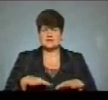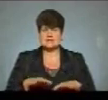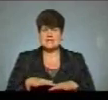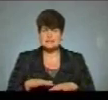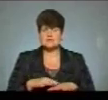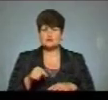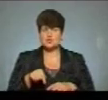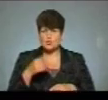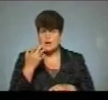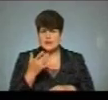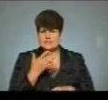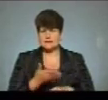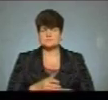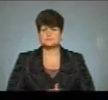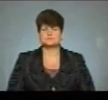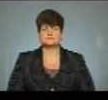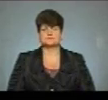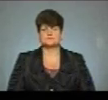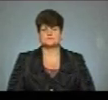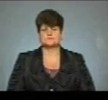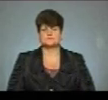літа. Більше про це далі у сюжеті.